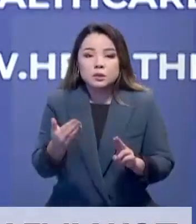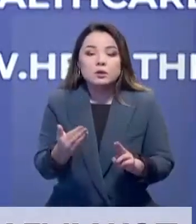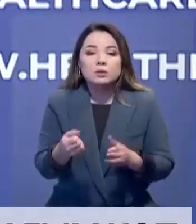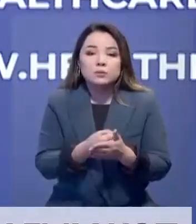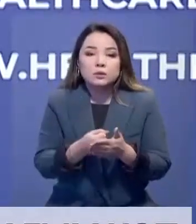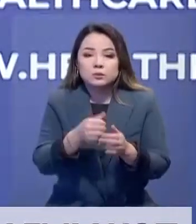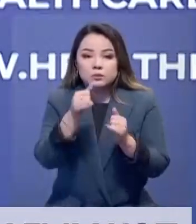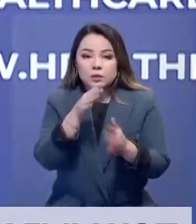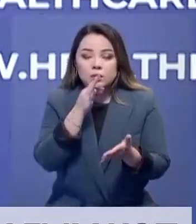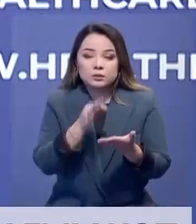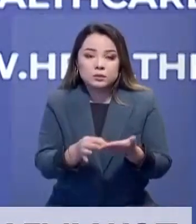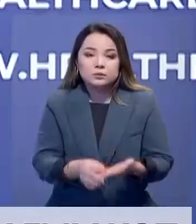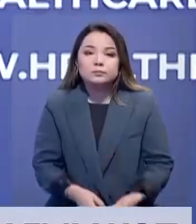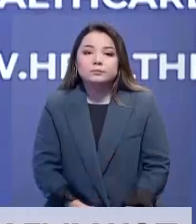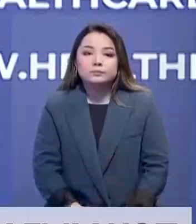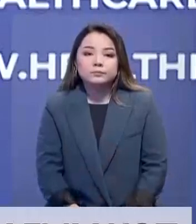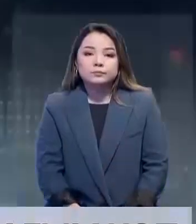қолымызды жеткізе алмаймыз?